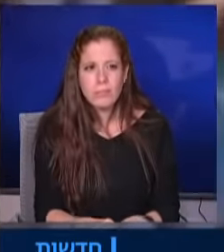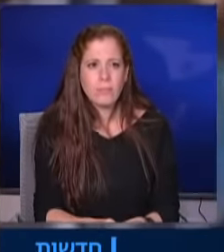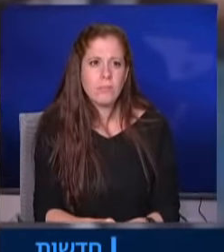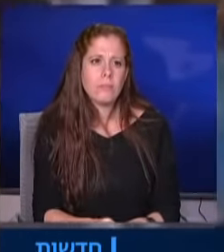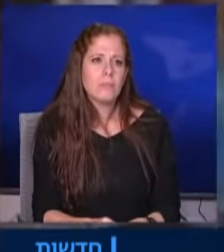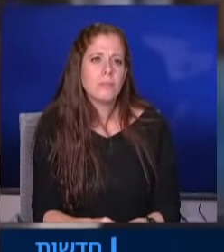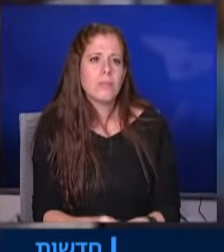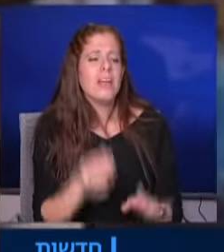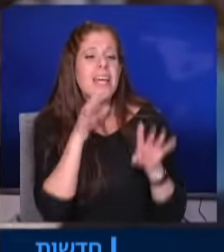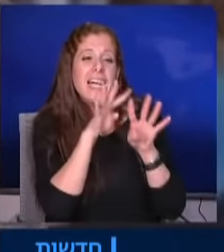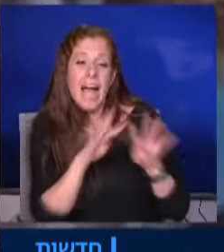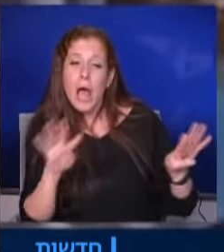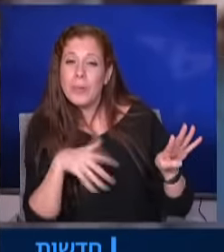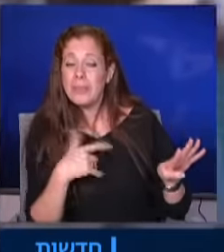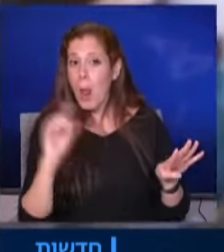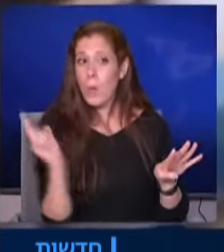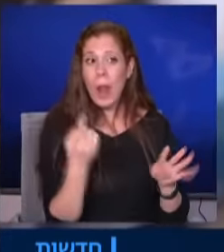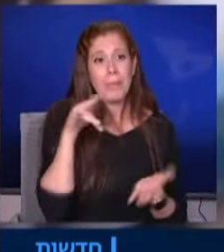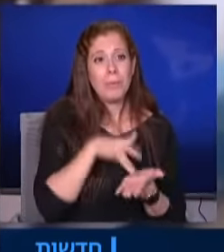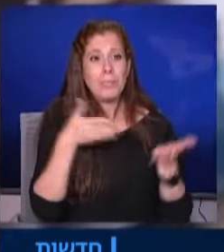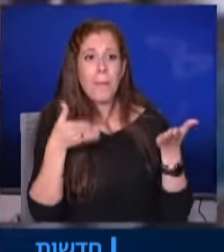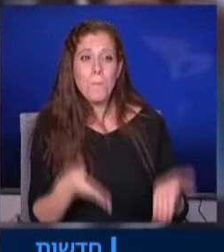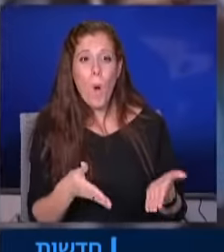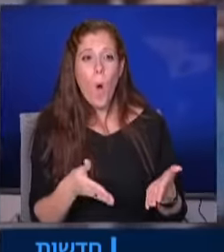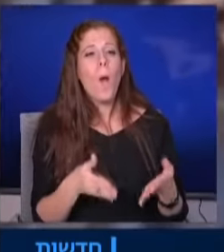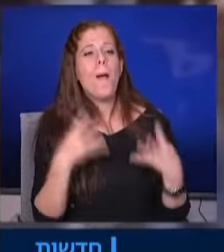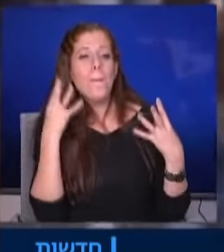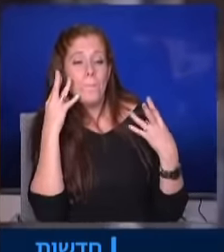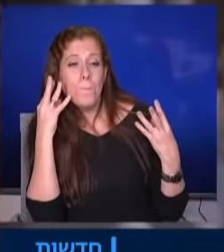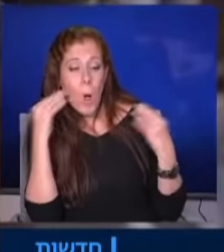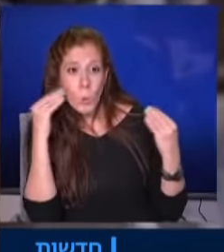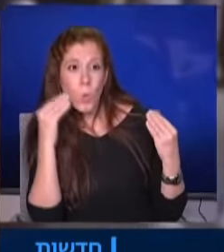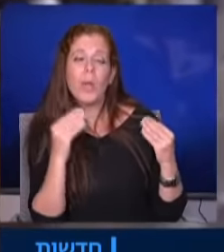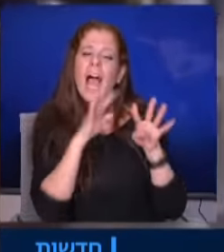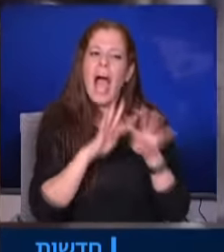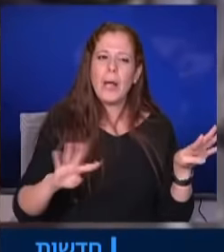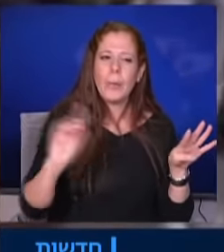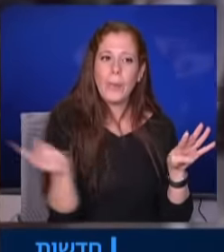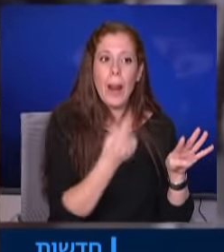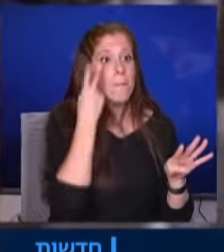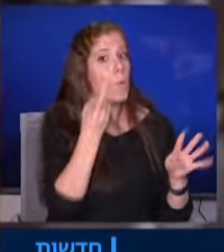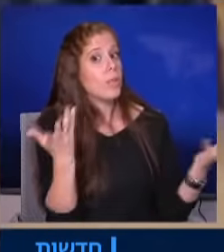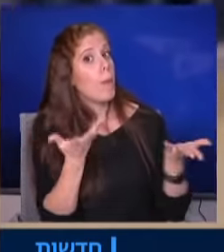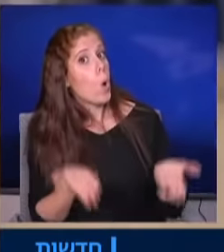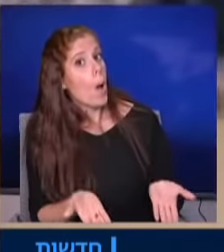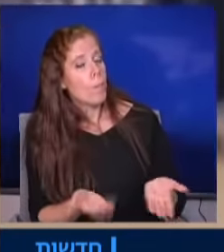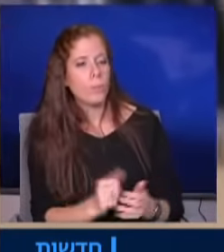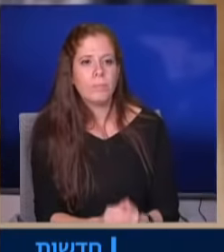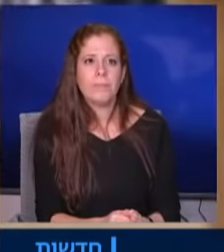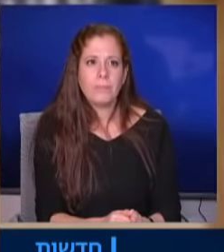חנוכה שמח לכולם, חבר'ה, אנחנו פה בבן יהודה, בן גוריון, חג חנוכה לכולם. בוא נראה מה קורה פה בכלל.